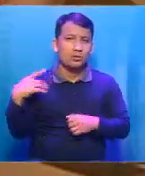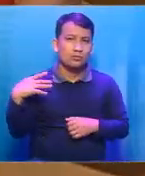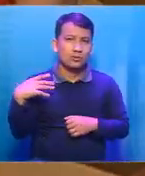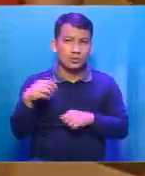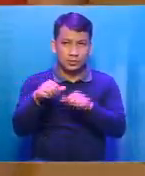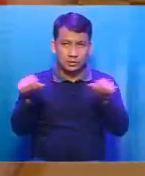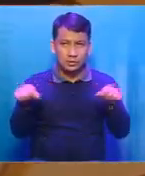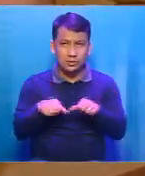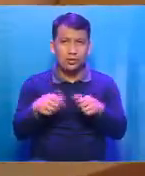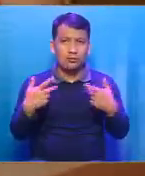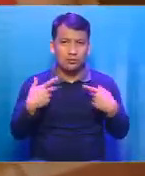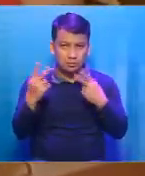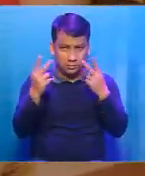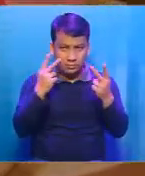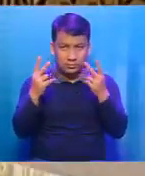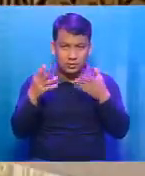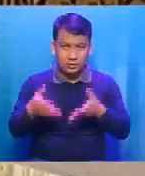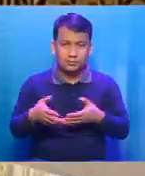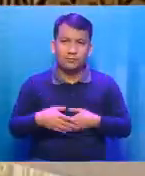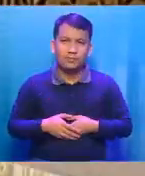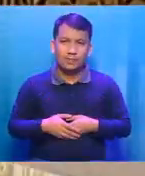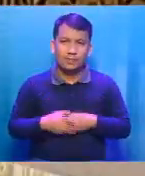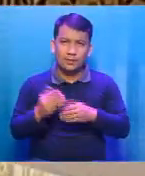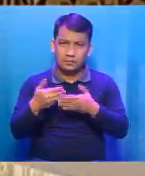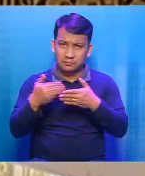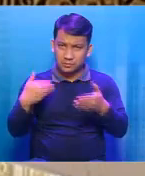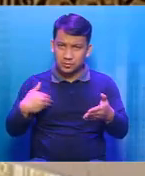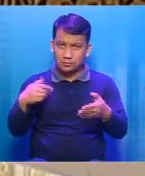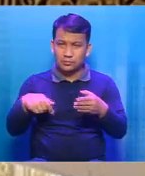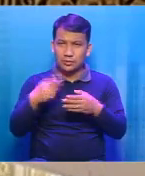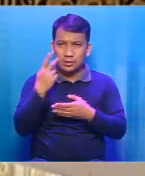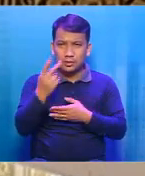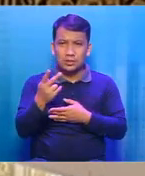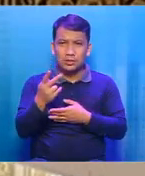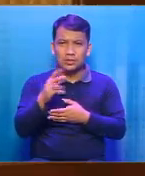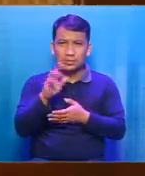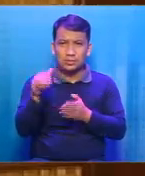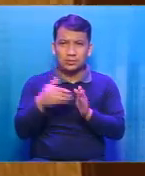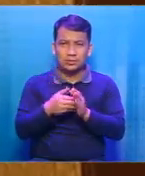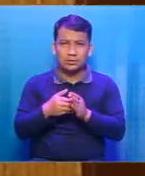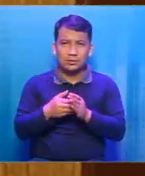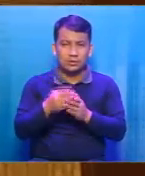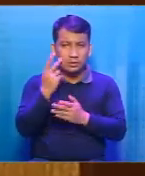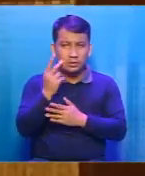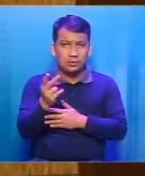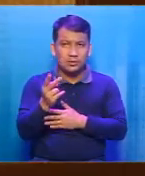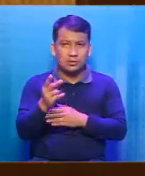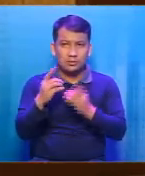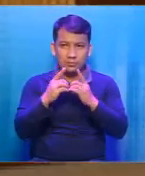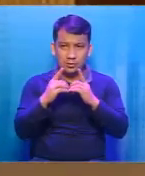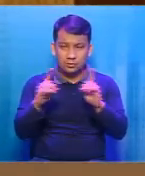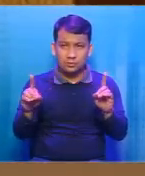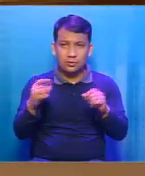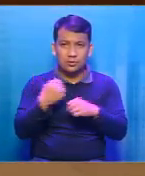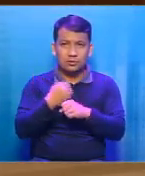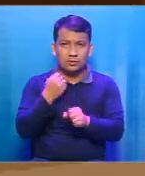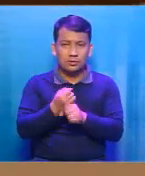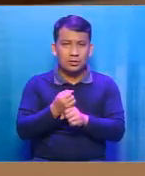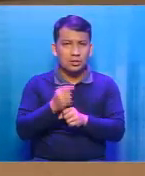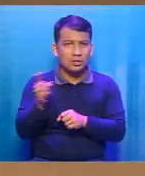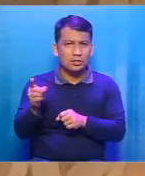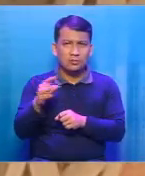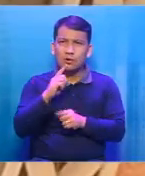area para sa mga bisita. Bago naman pumasok sa main theater area, makikita ang mga pintuang ito na gawa sa